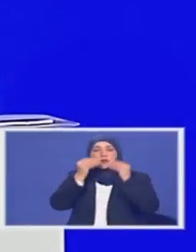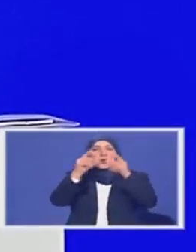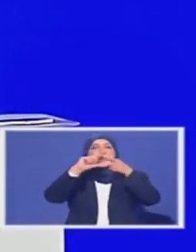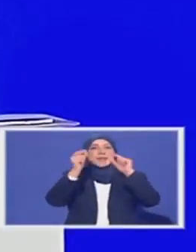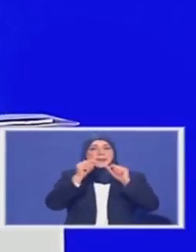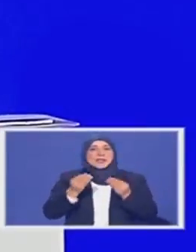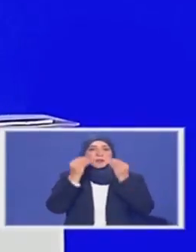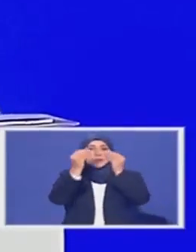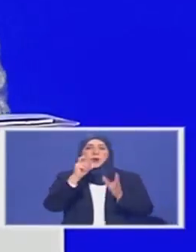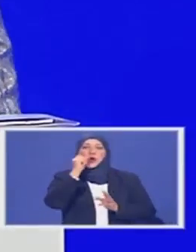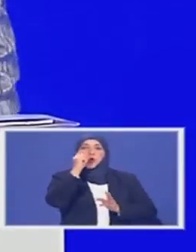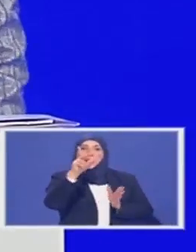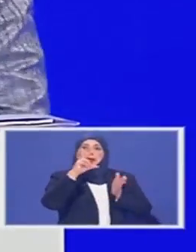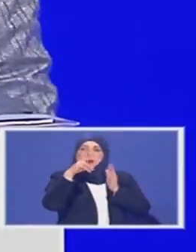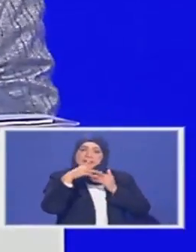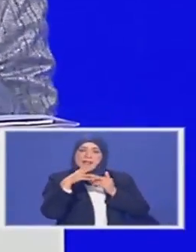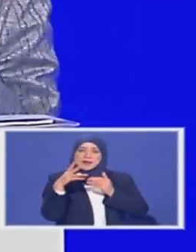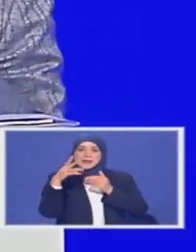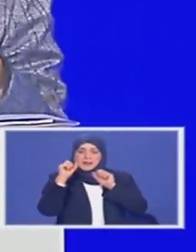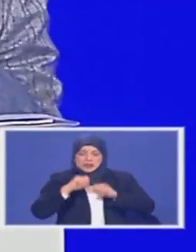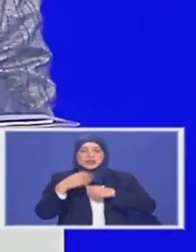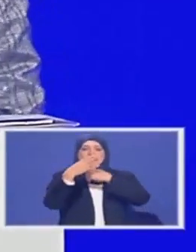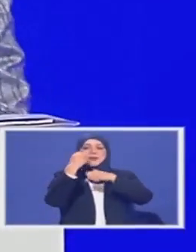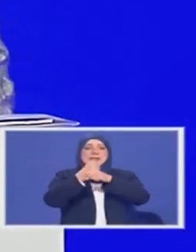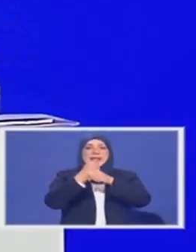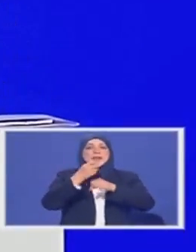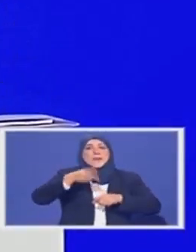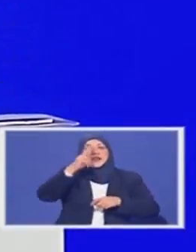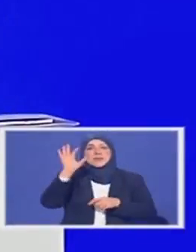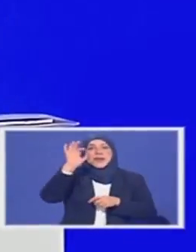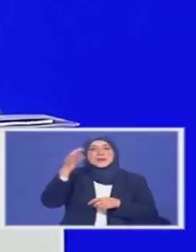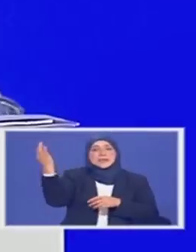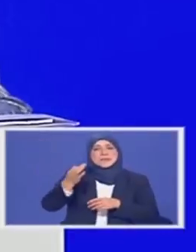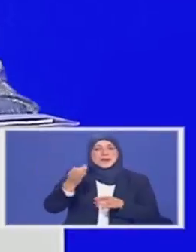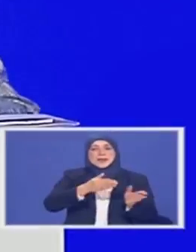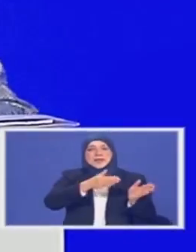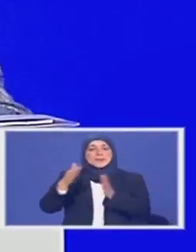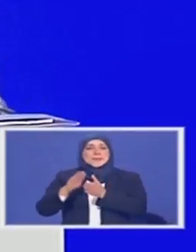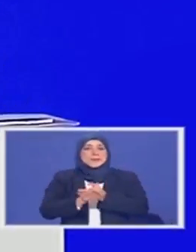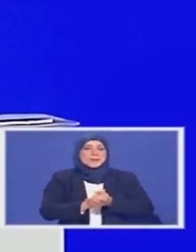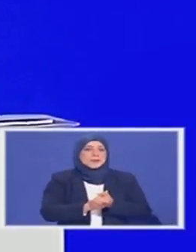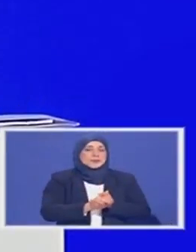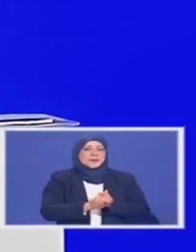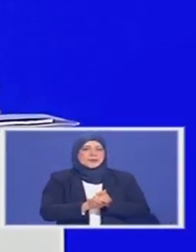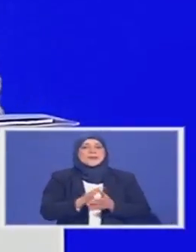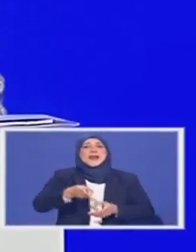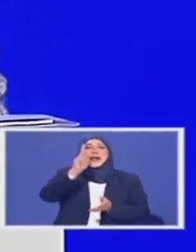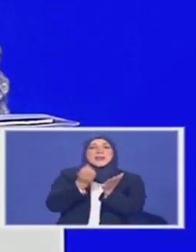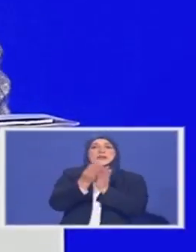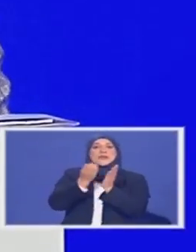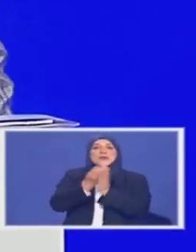تعطي المصادقة في هذا. ذلك علاش قلنا ترخيص في الحالات الاستثنائية، ولكن الباقي الكل هو معناها